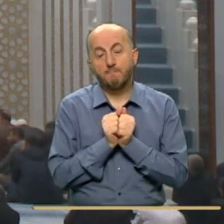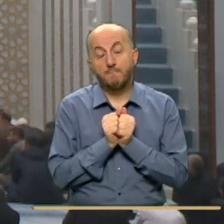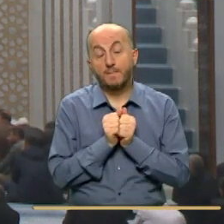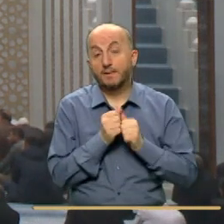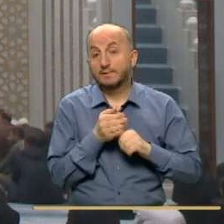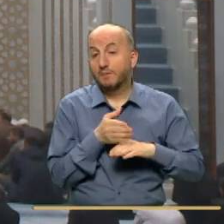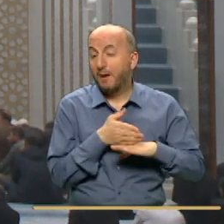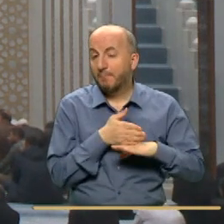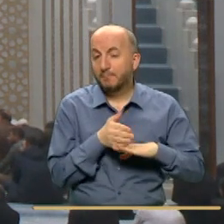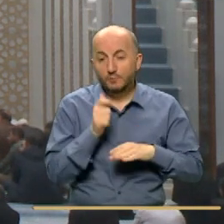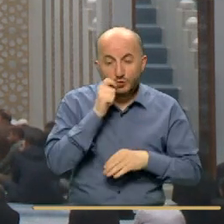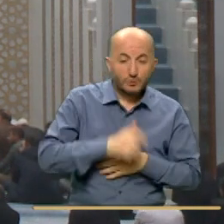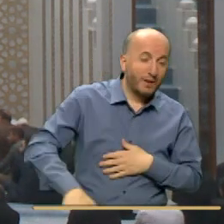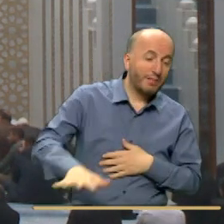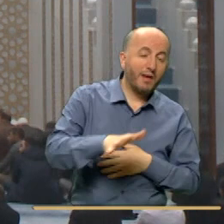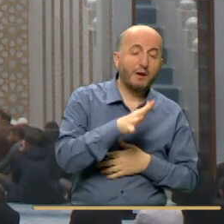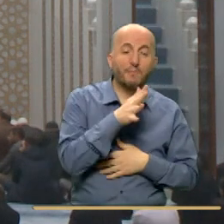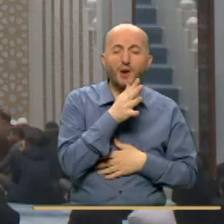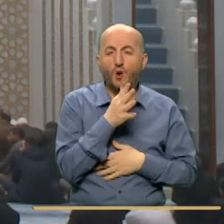Çünkü müminler biliyor ki